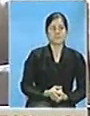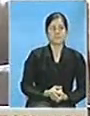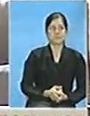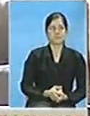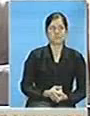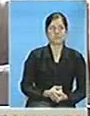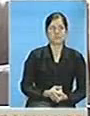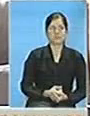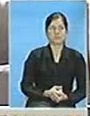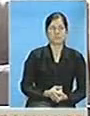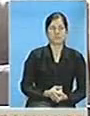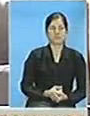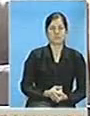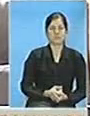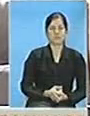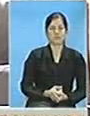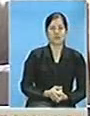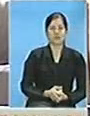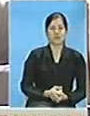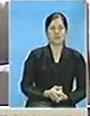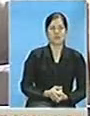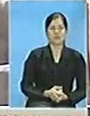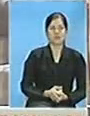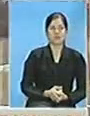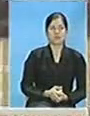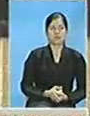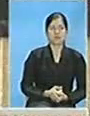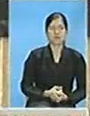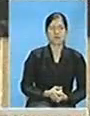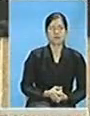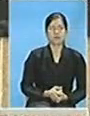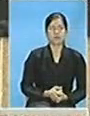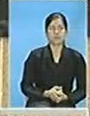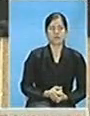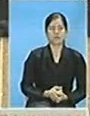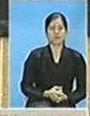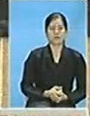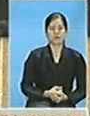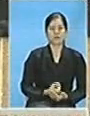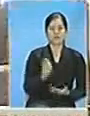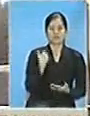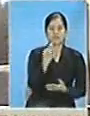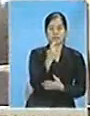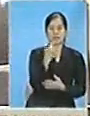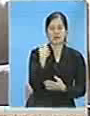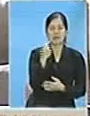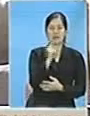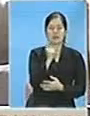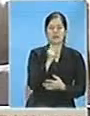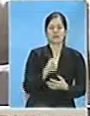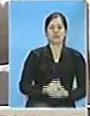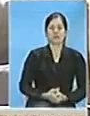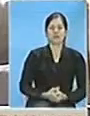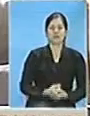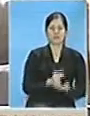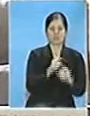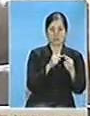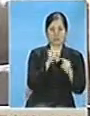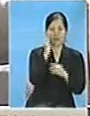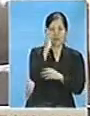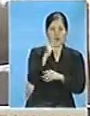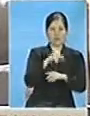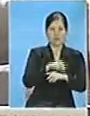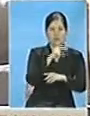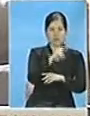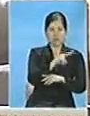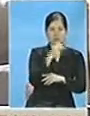มว่าผมจะเอาไงนะฮะ เขาถามท่านว่าเรื่อง จำได้ครับจำได้แล้วครับจำได้นะฮะพรุ่งนี้นะครับ พรุ่งนี้บ่ายสองโมงเลยครับ นะครับ